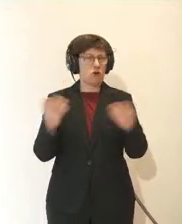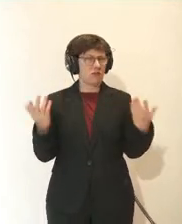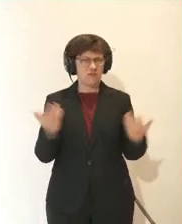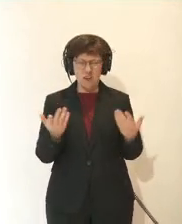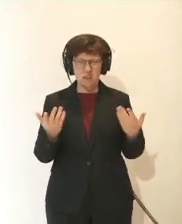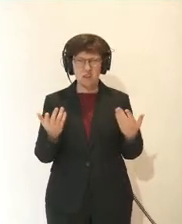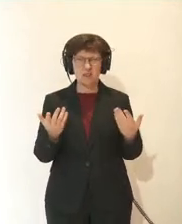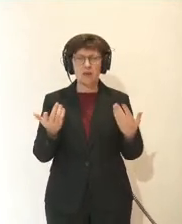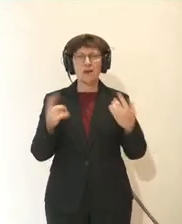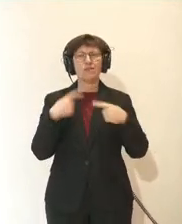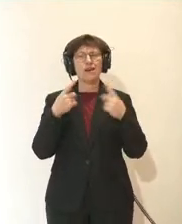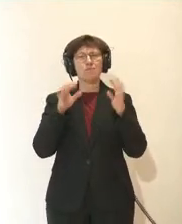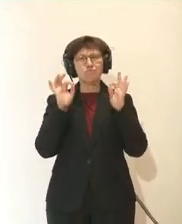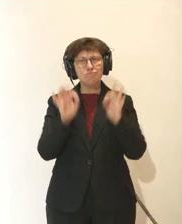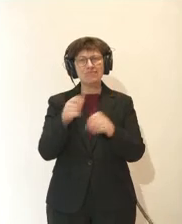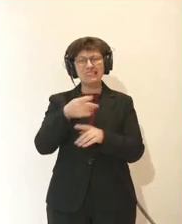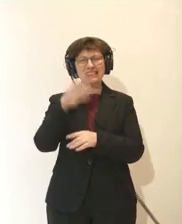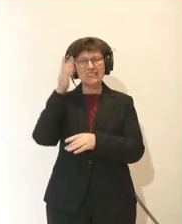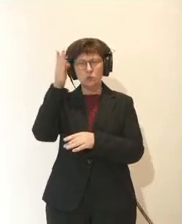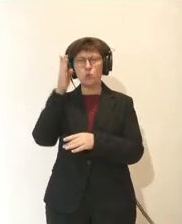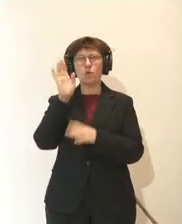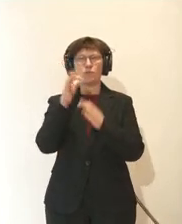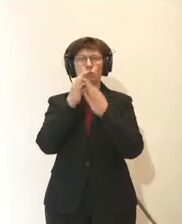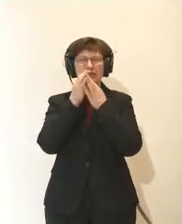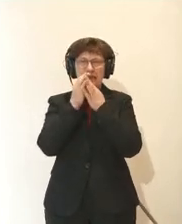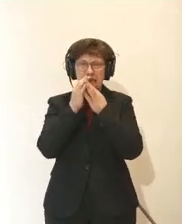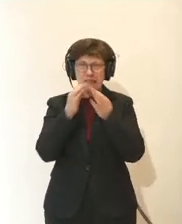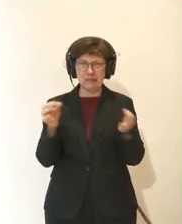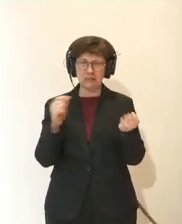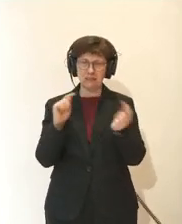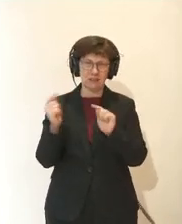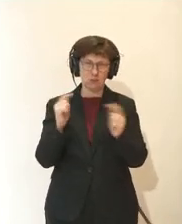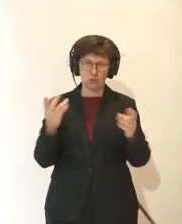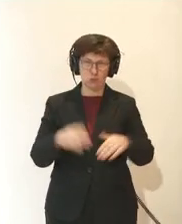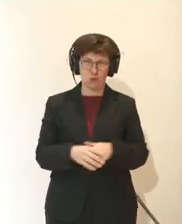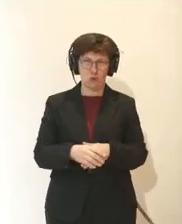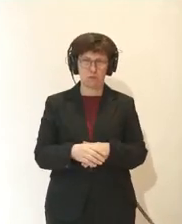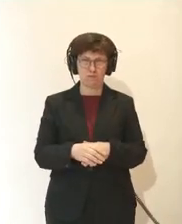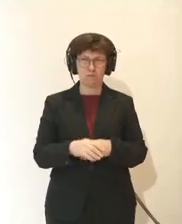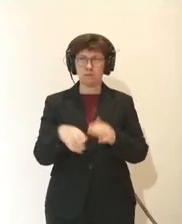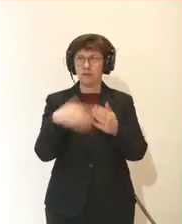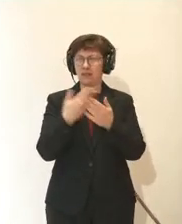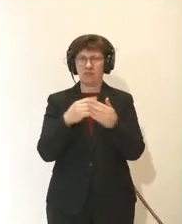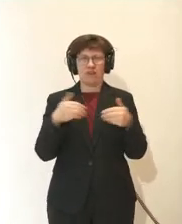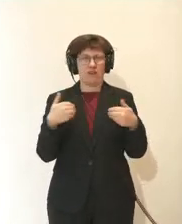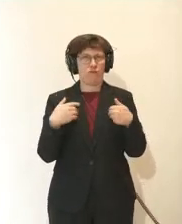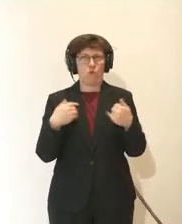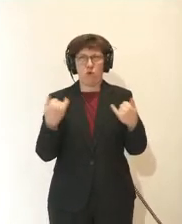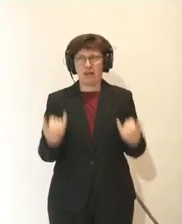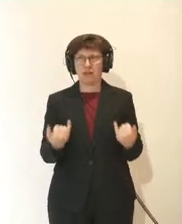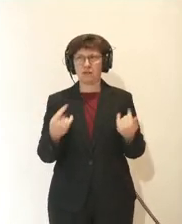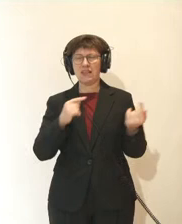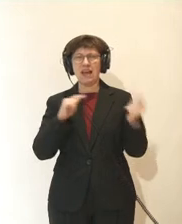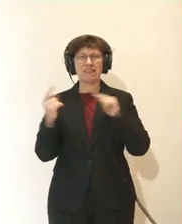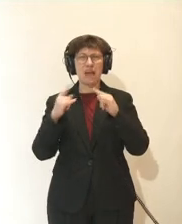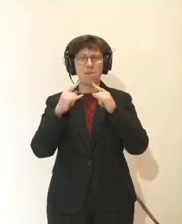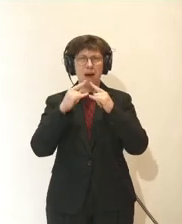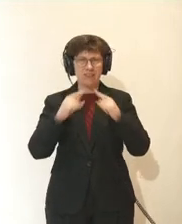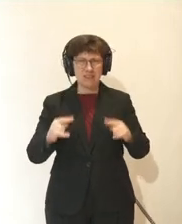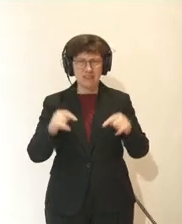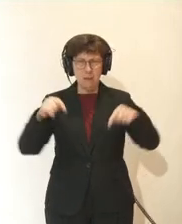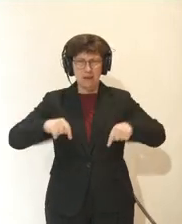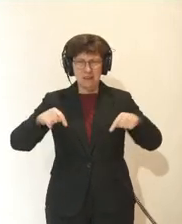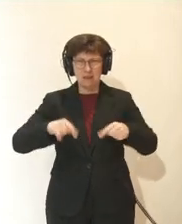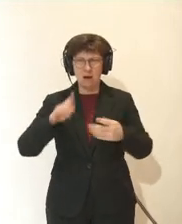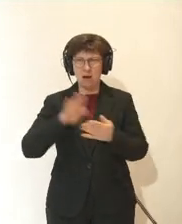wir genau diese zukunft sorgfältig diskutieren und deshalb bin ich sehr froh darüber dass das debatten camp hier